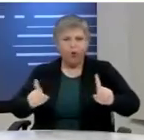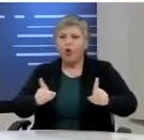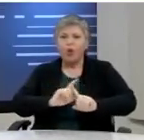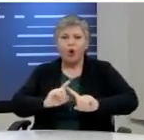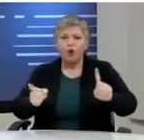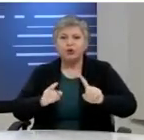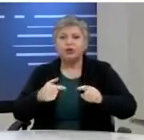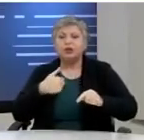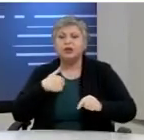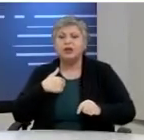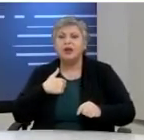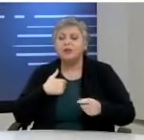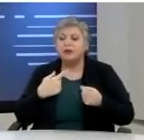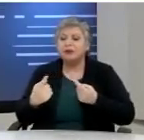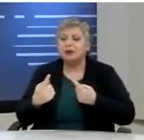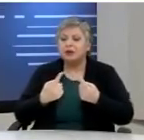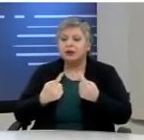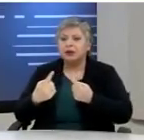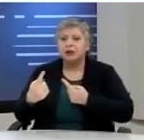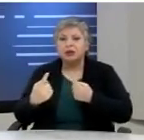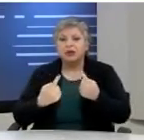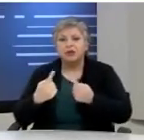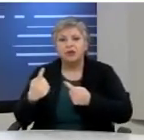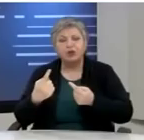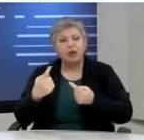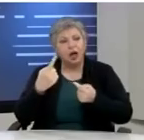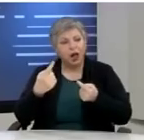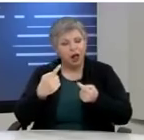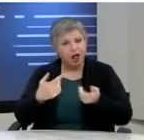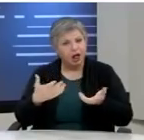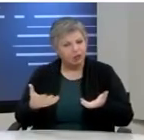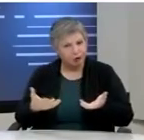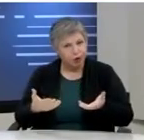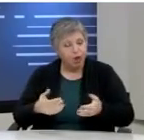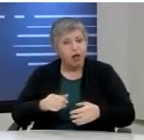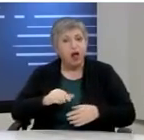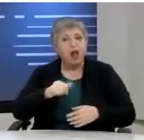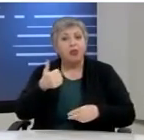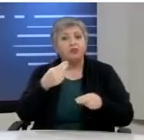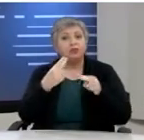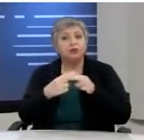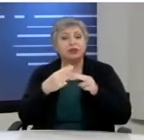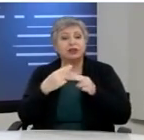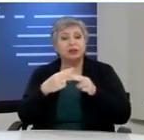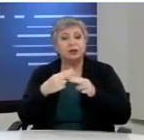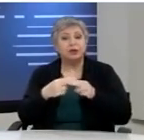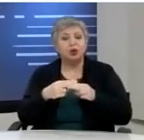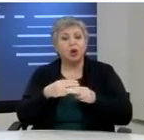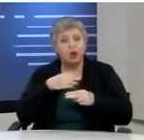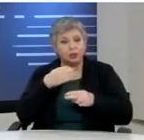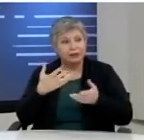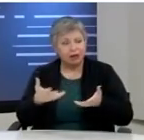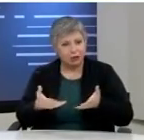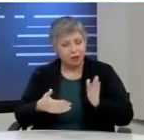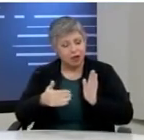συμφωνία, ένα συμβιβασμό. Και τι βάλαμε εμείς ως κορυφαία σε αυτό το συμβιβασμό? Όλα όσα πολεμούσατε εσείς